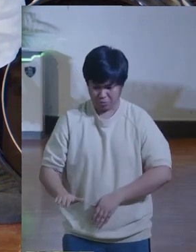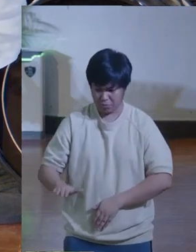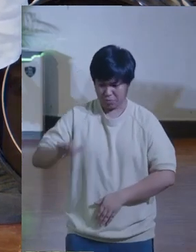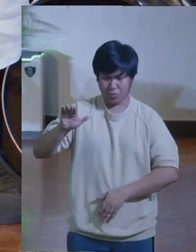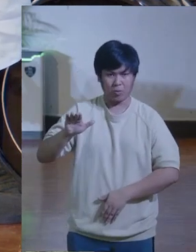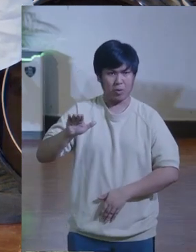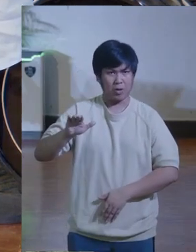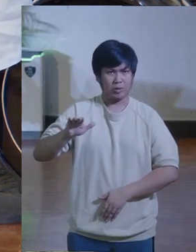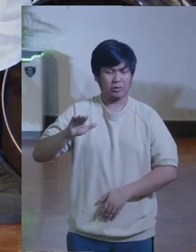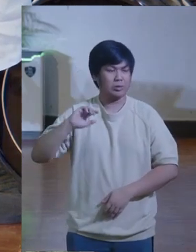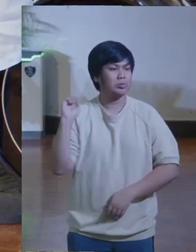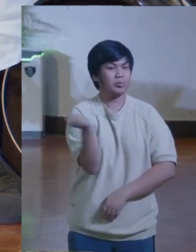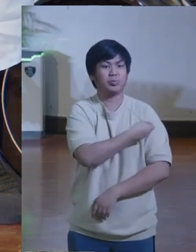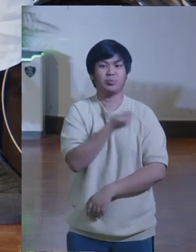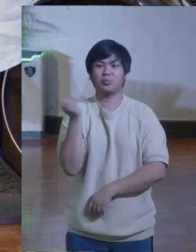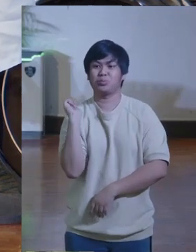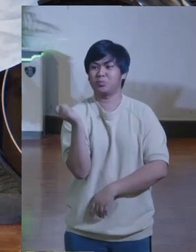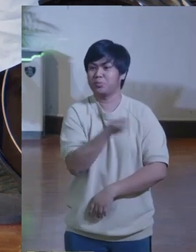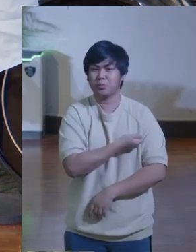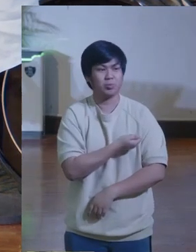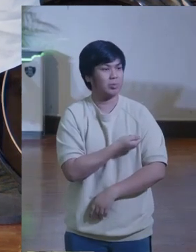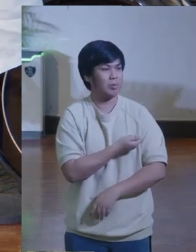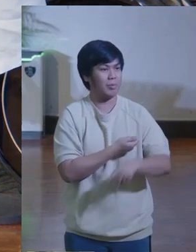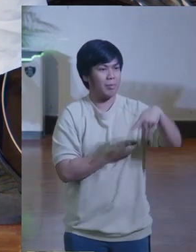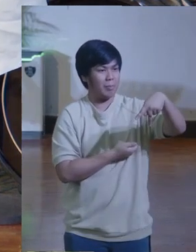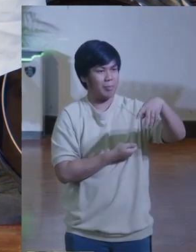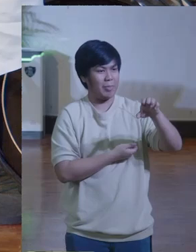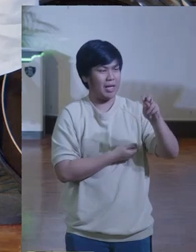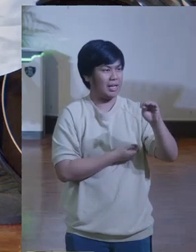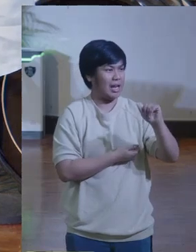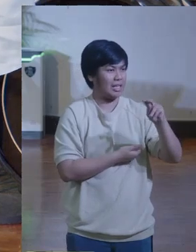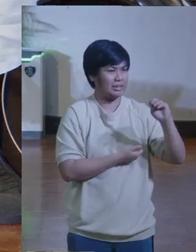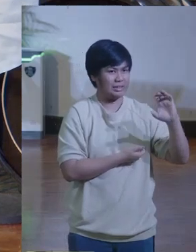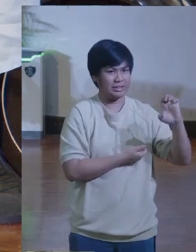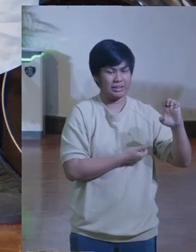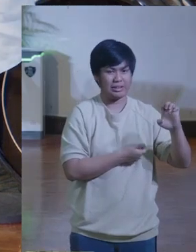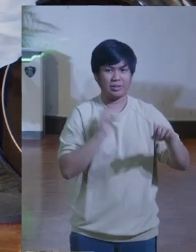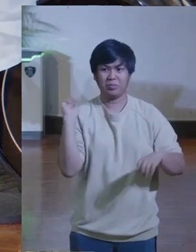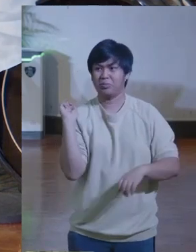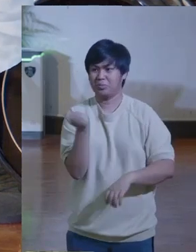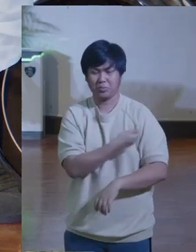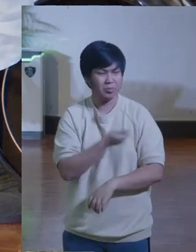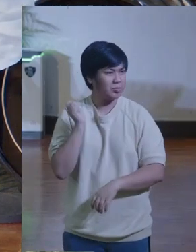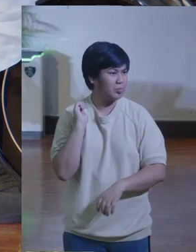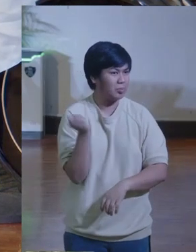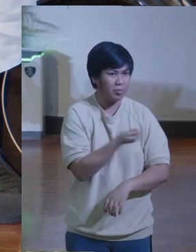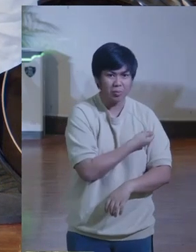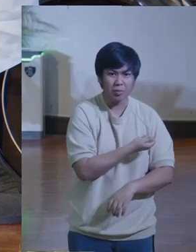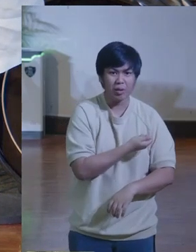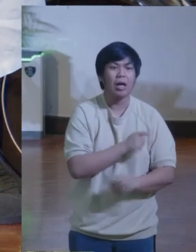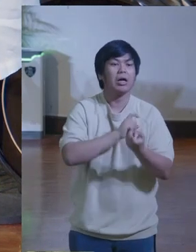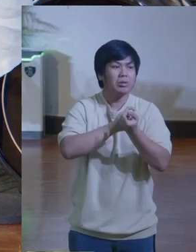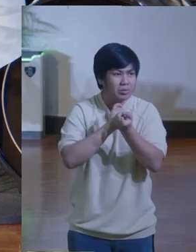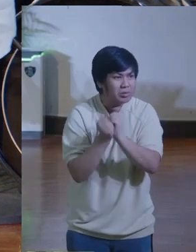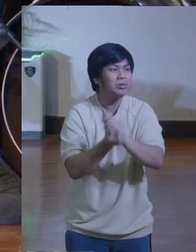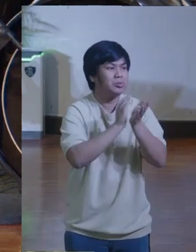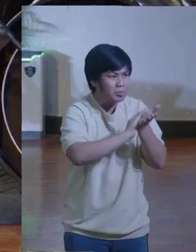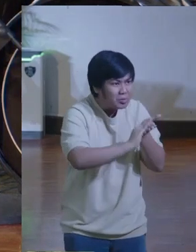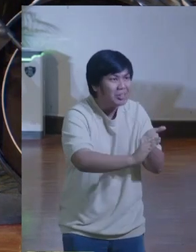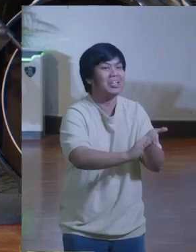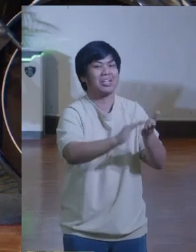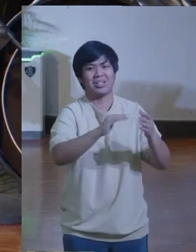the benefit of the death of Christ is applied to those who have fallen after baptism.